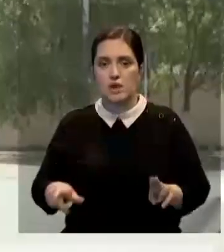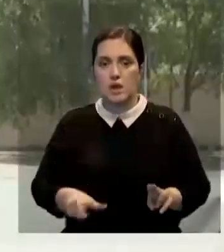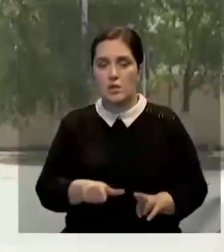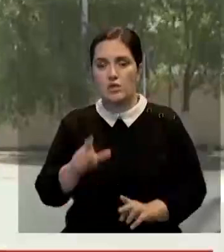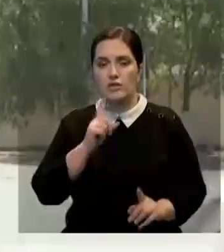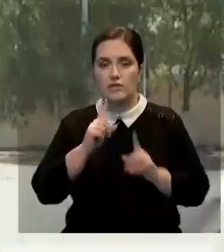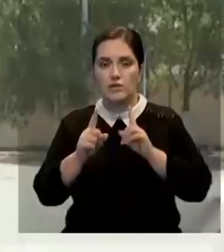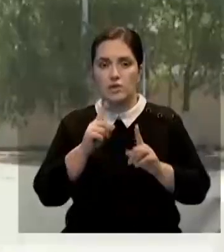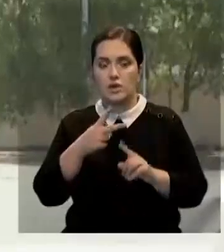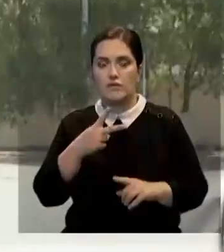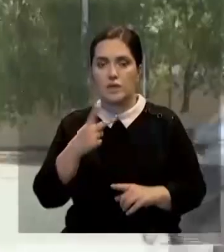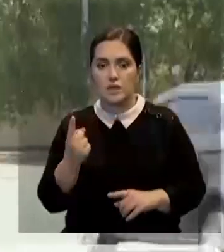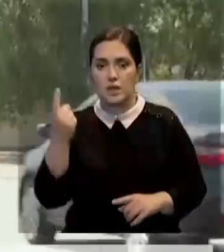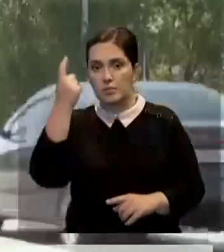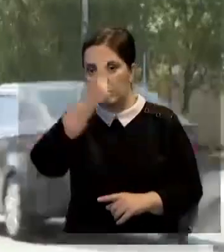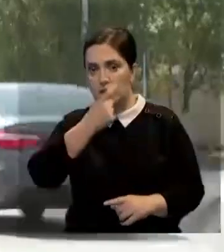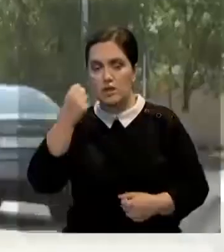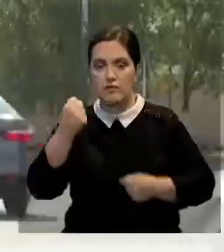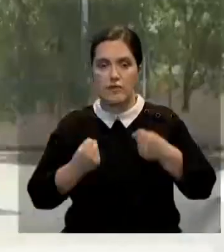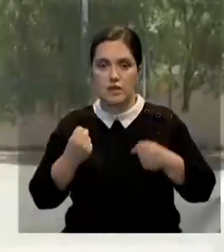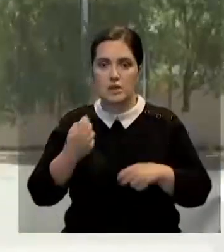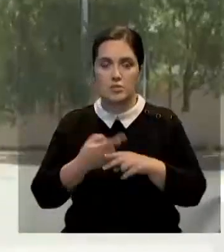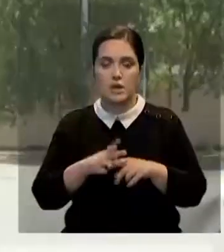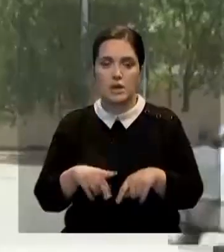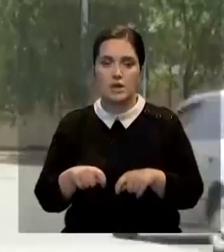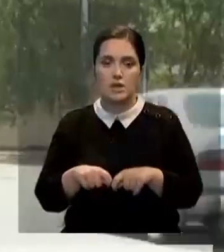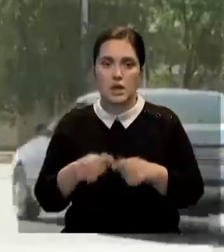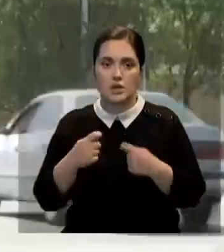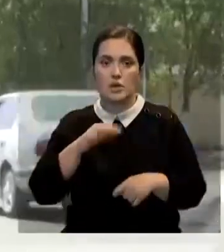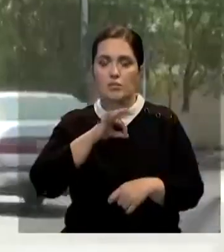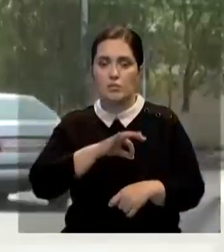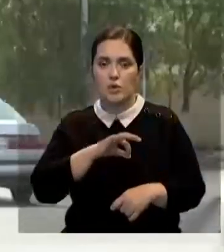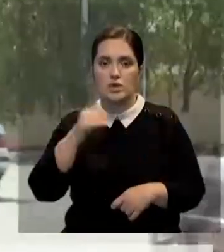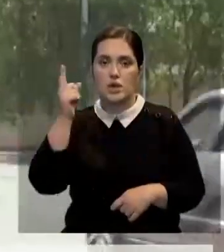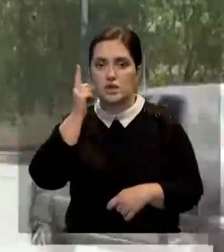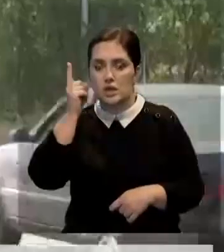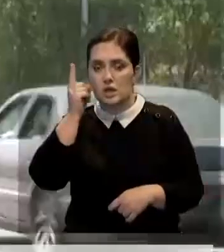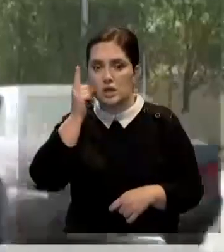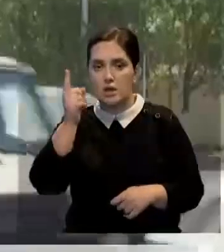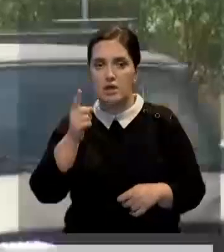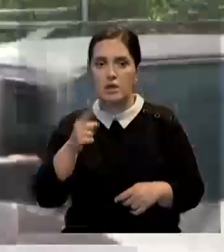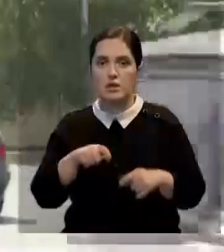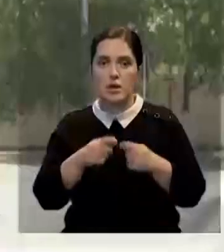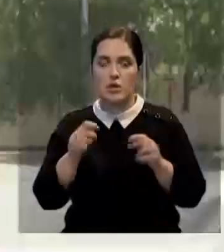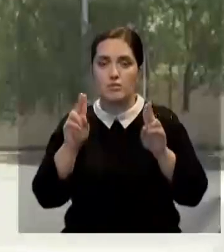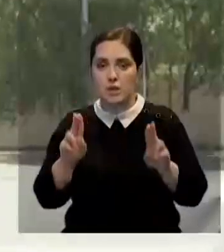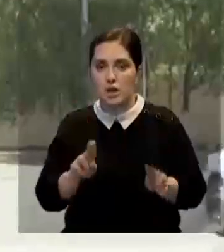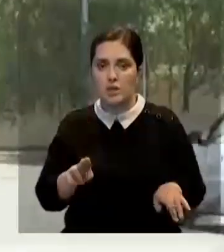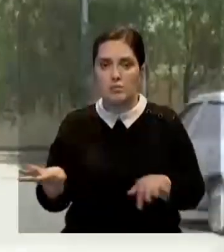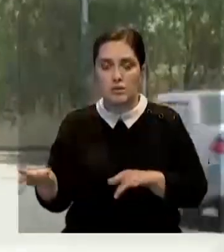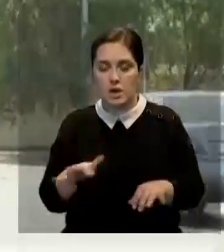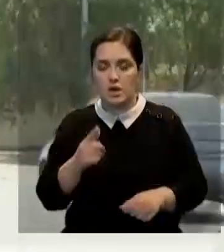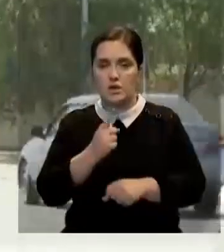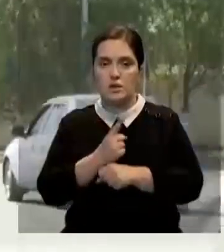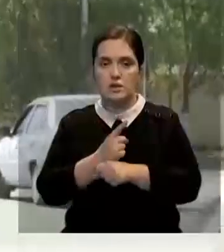Задержан 21 нетрезвый водитель. Лидирует среди нарушений пользование телефонами во время езды, нарушение правил маневрирования,